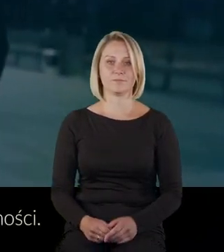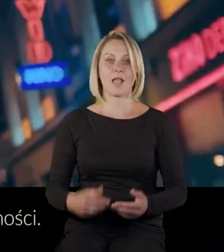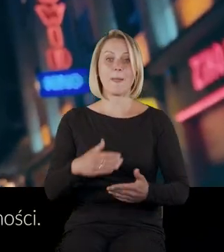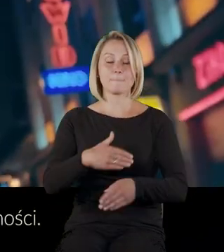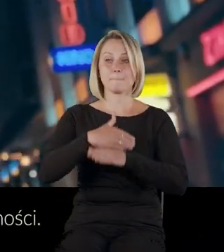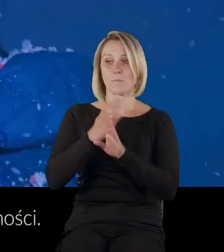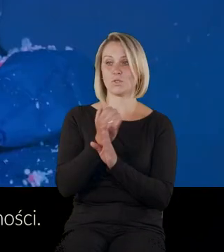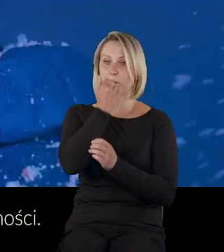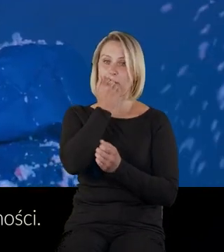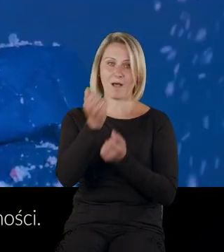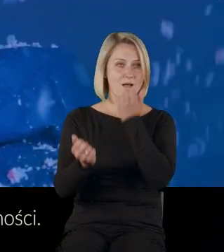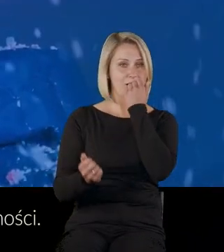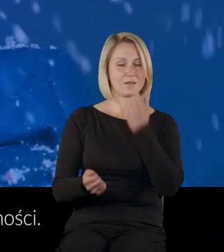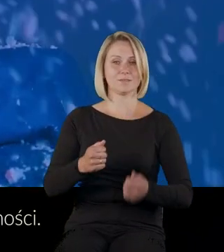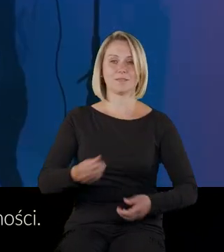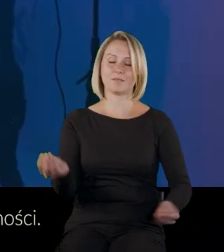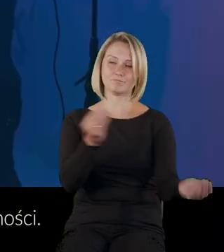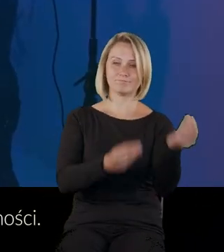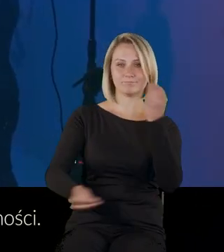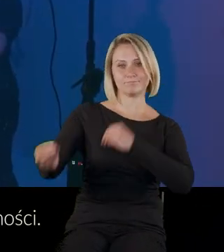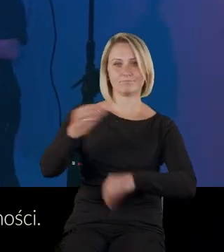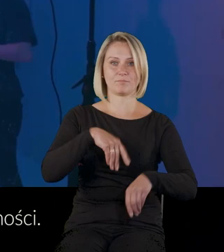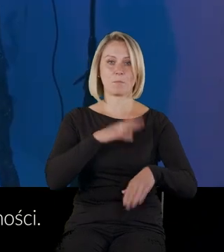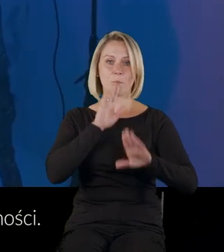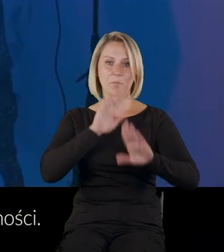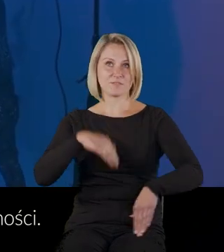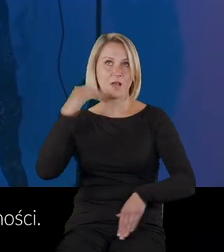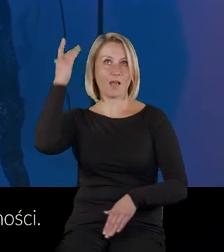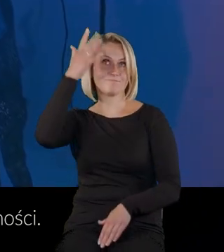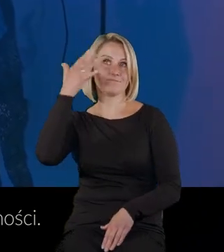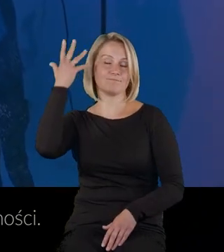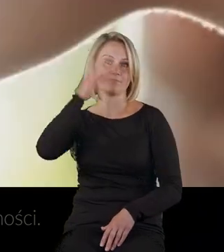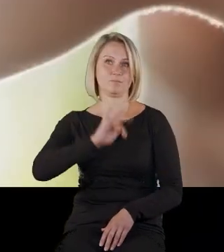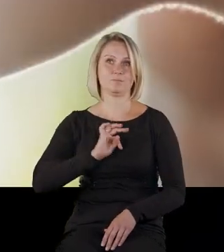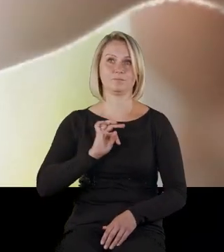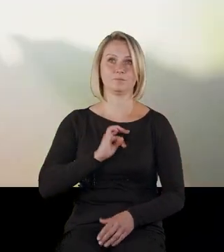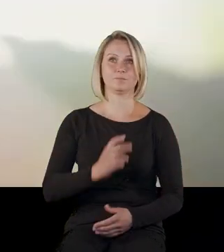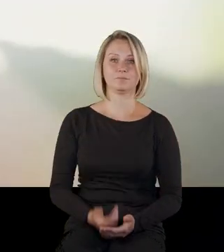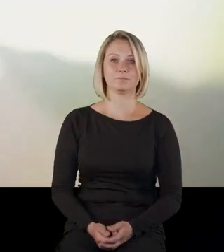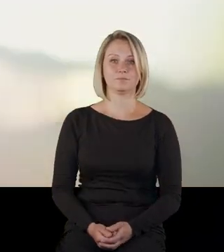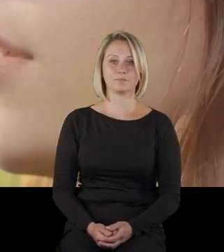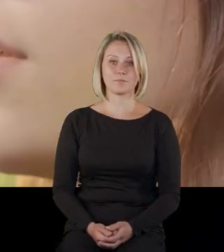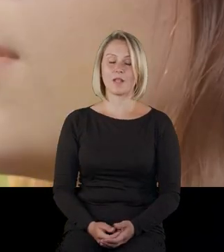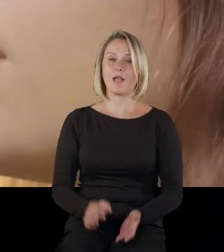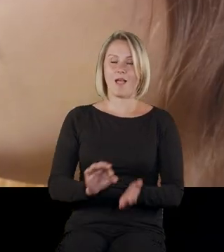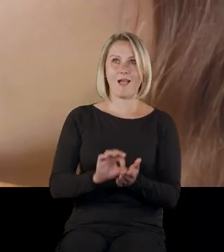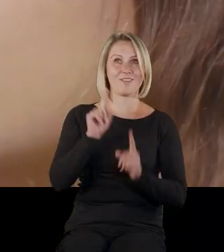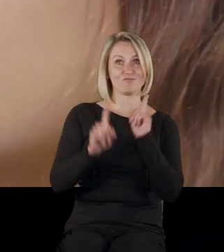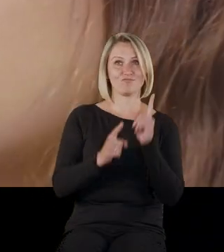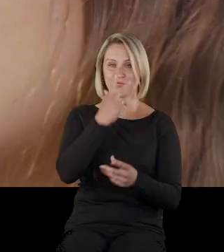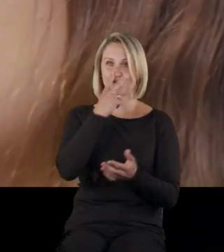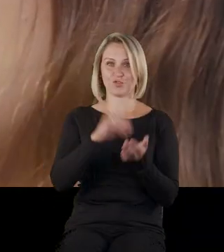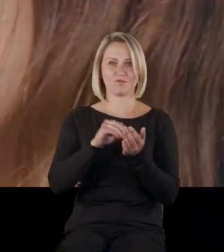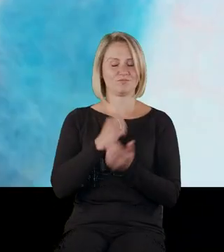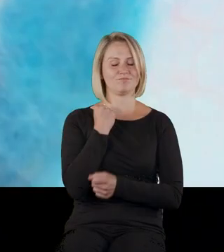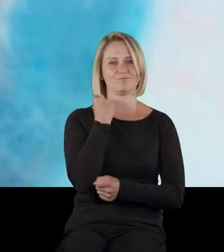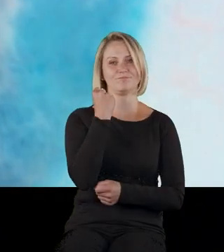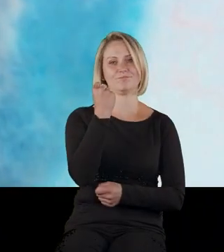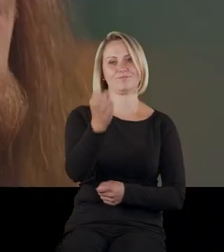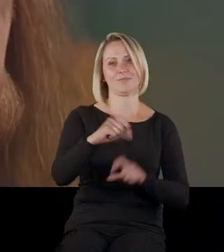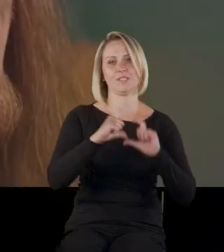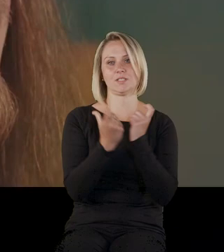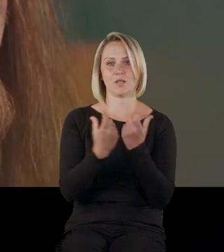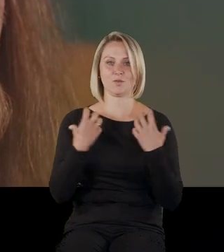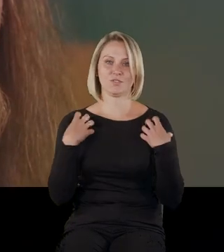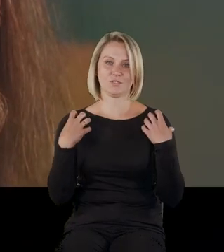Dzielimy się pasjami, tworzymy i dajemy upust kreatywności. Pewne doświadczenia zostają z nami na